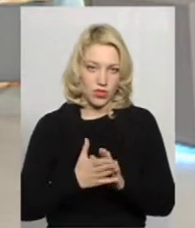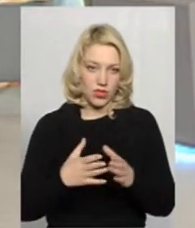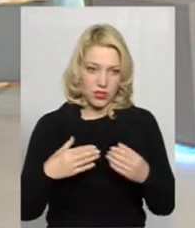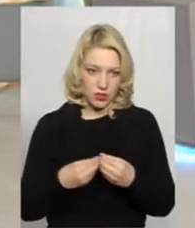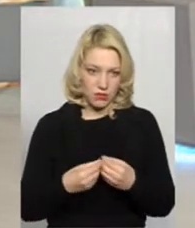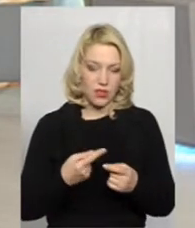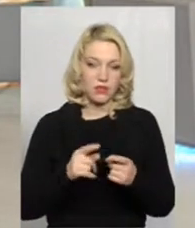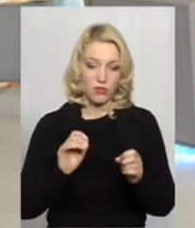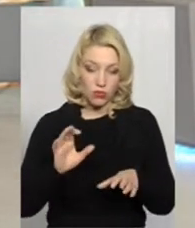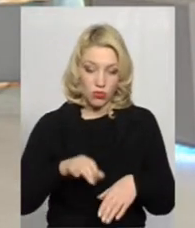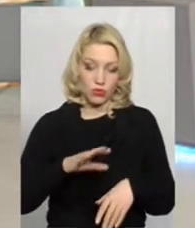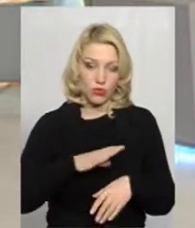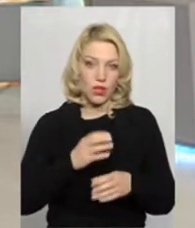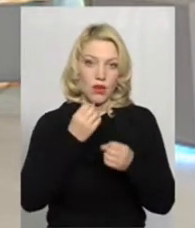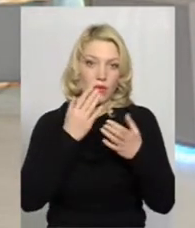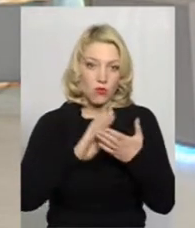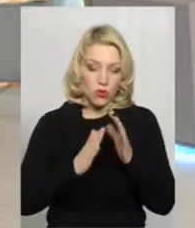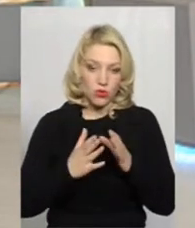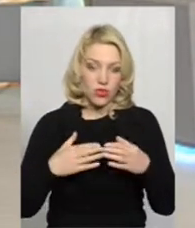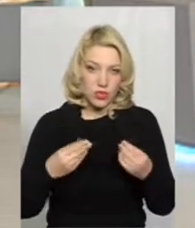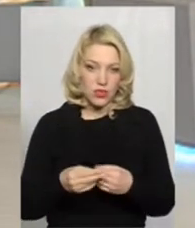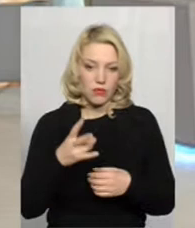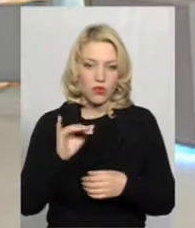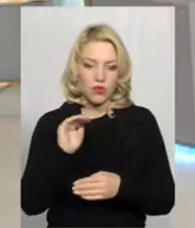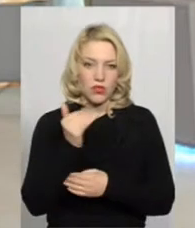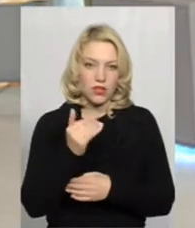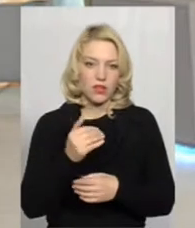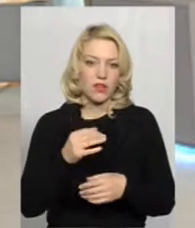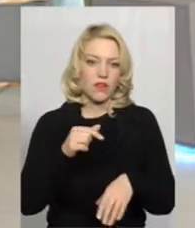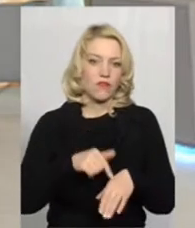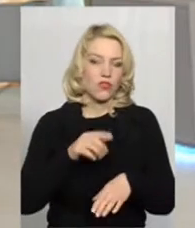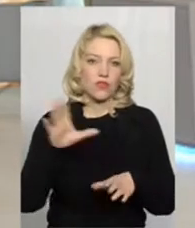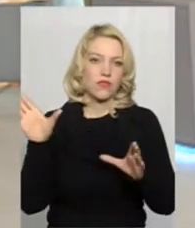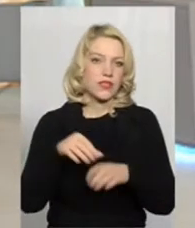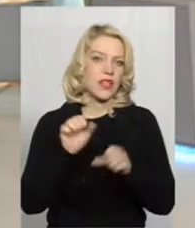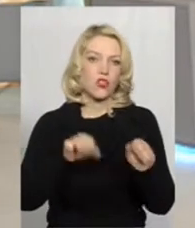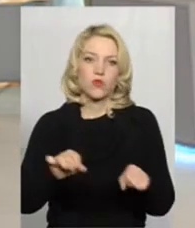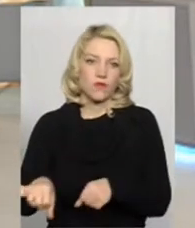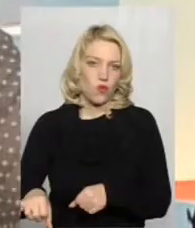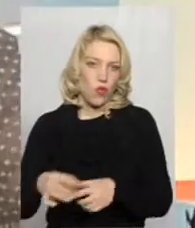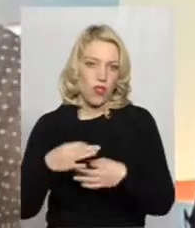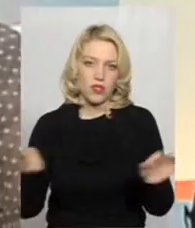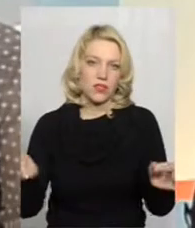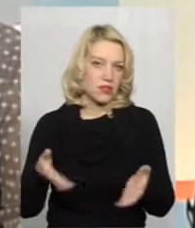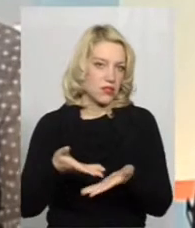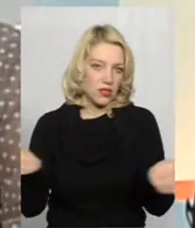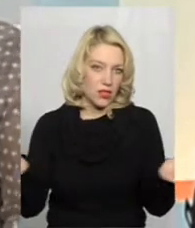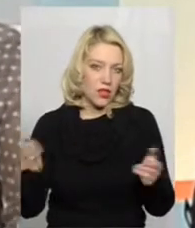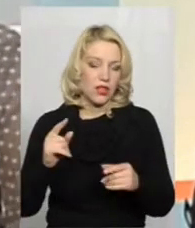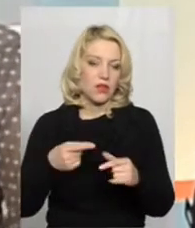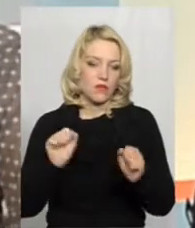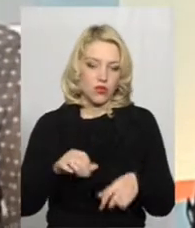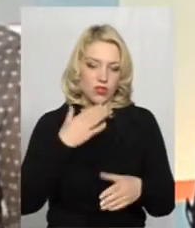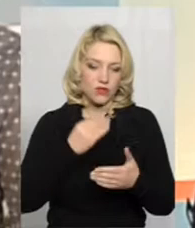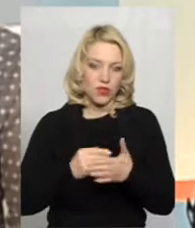можуть бути і зовні благополучні сім'ї, але де дитина відчуває вседозволеність, і тому він може провокувати